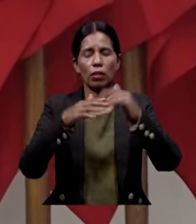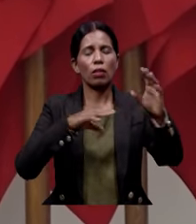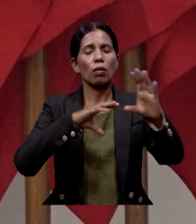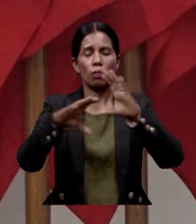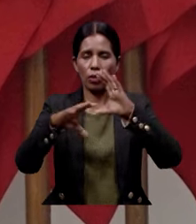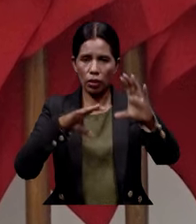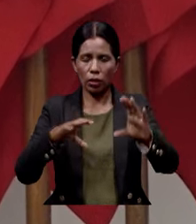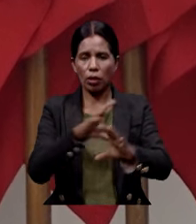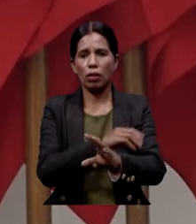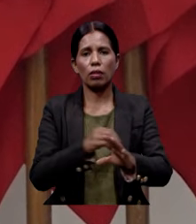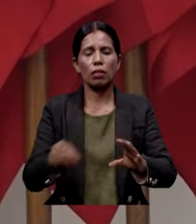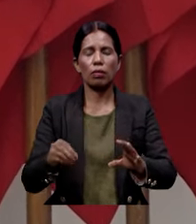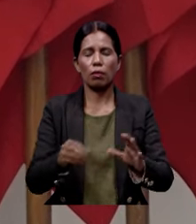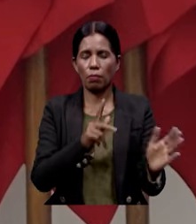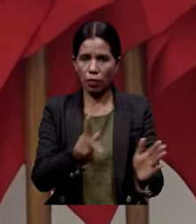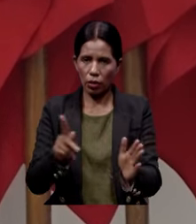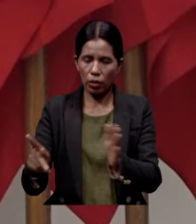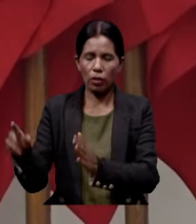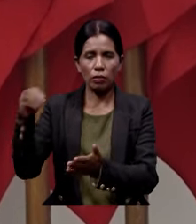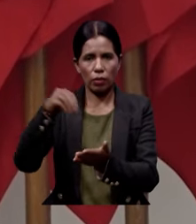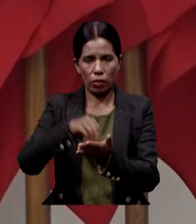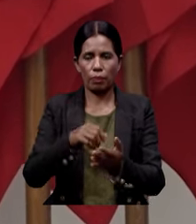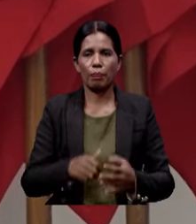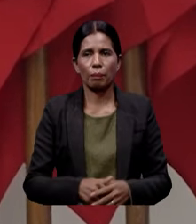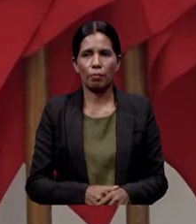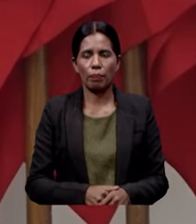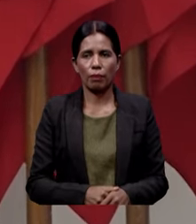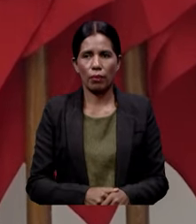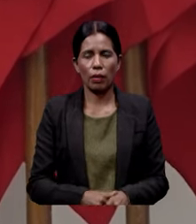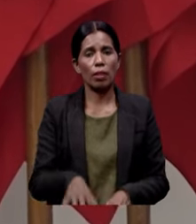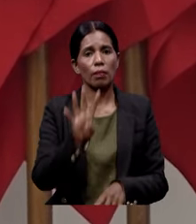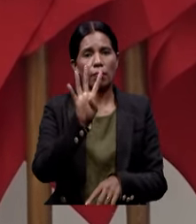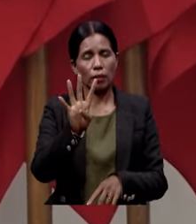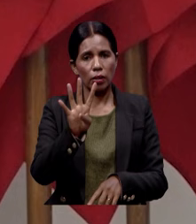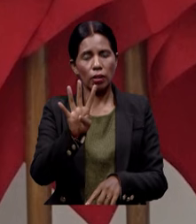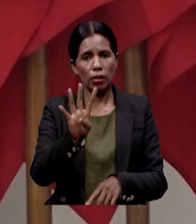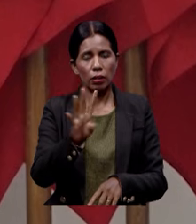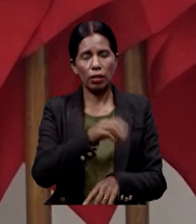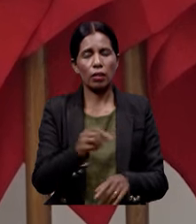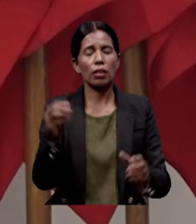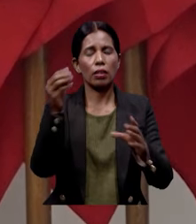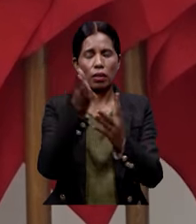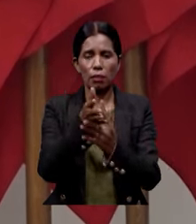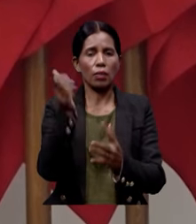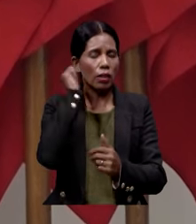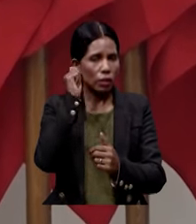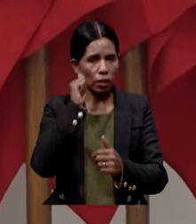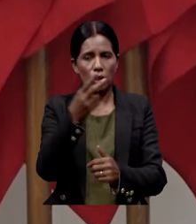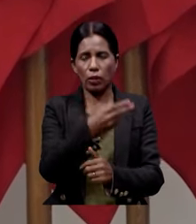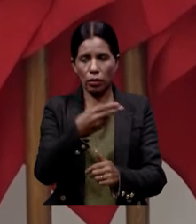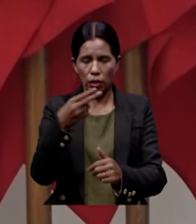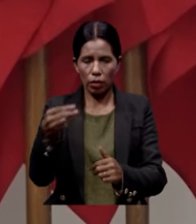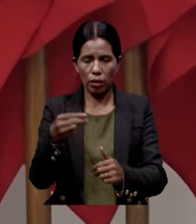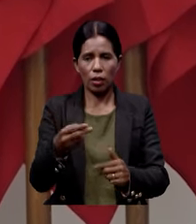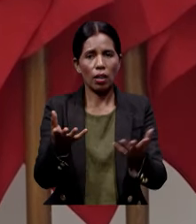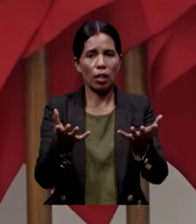termasuk rencana investasi fiber optik. Yang keempat, terkait ASEAN, Indonesia